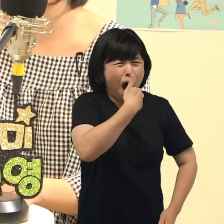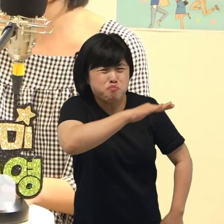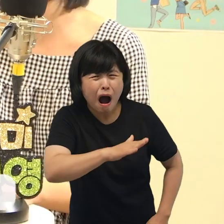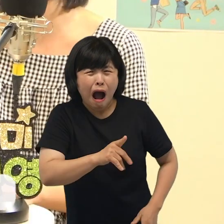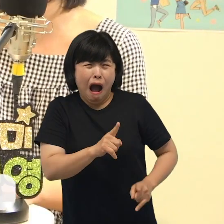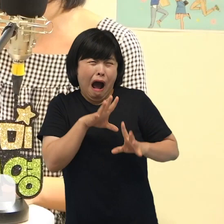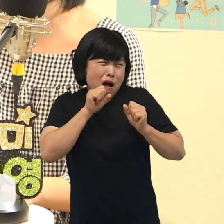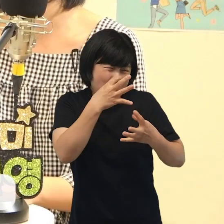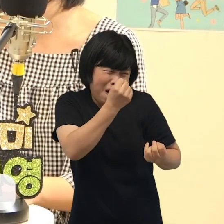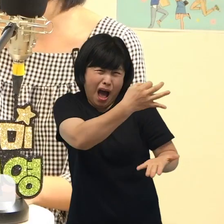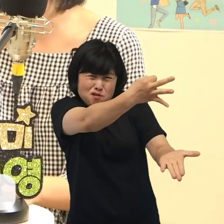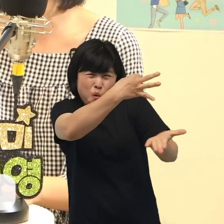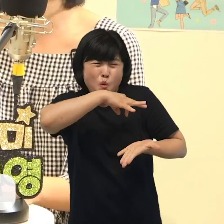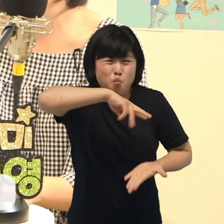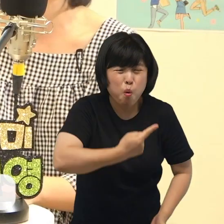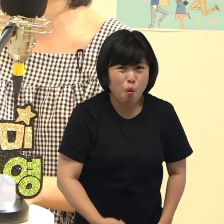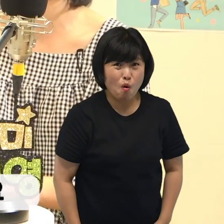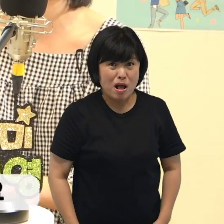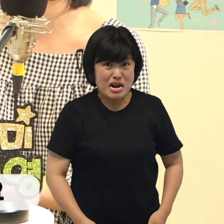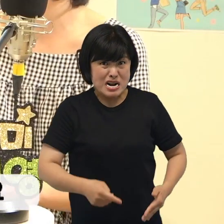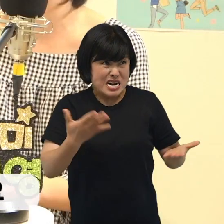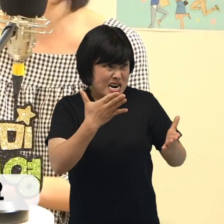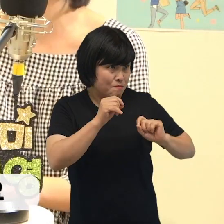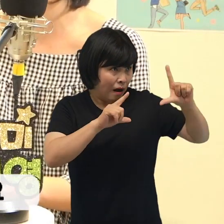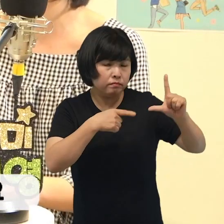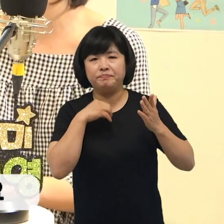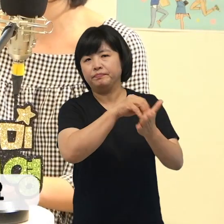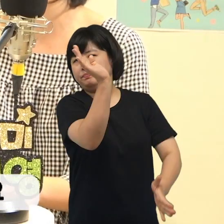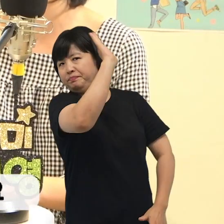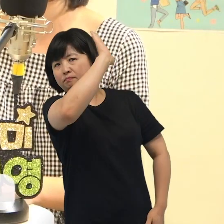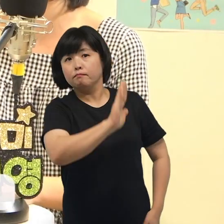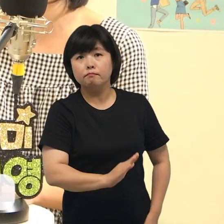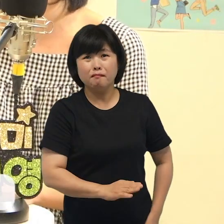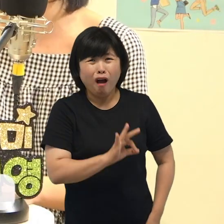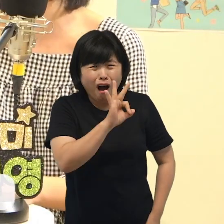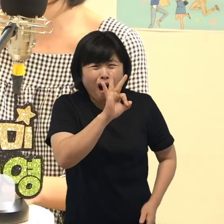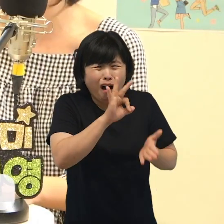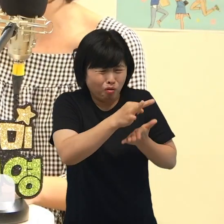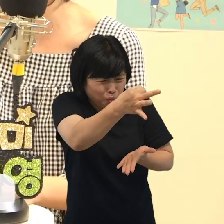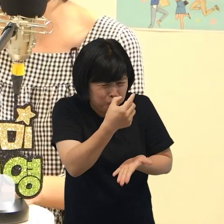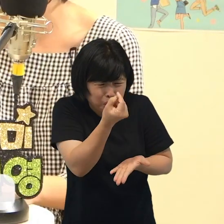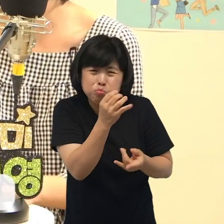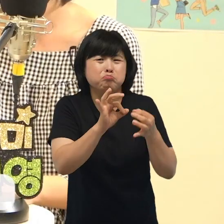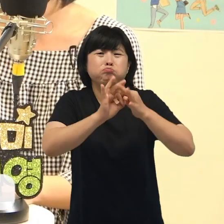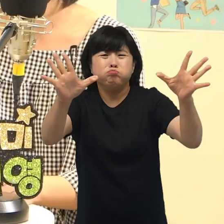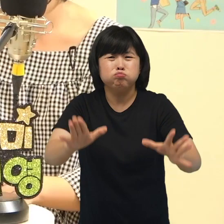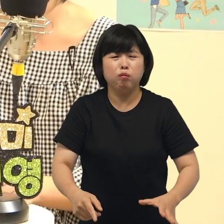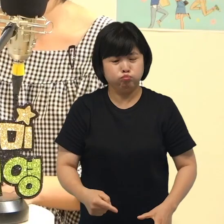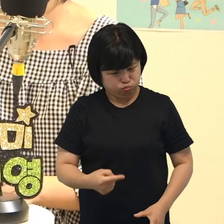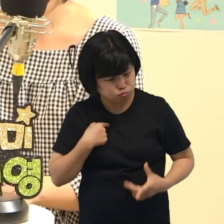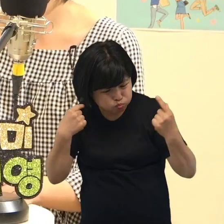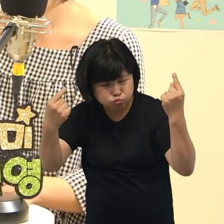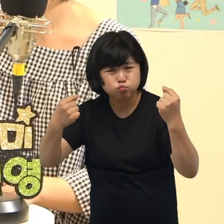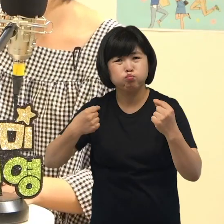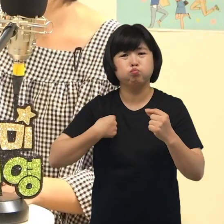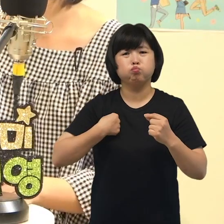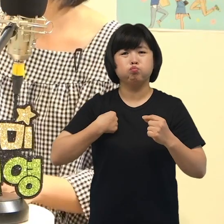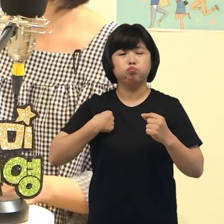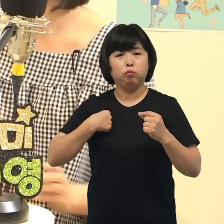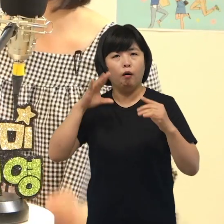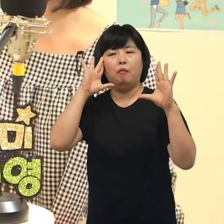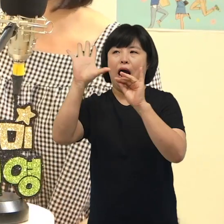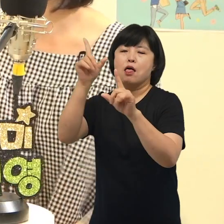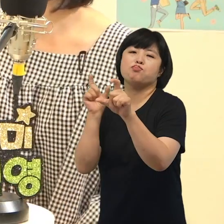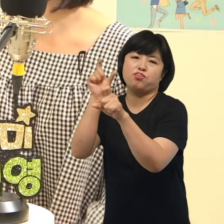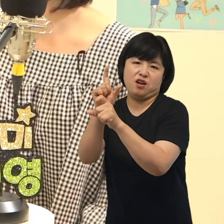주고 그러면은 아무리 돈 많이 써도 취직하기 절대 싫을 것 같거든요. 차라리 돈을 조금 받고 말지. 정말 공감합니다. 그리고